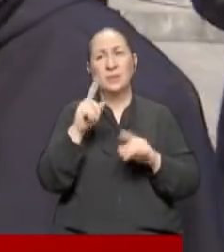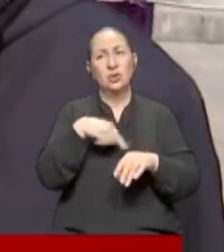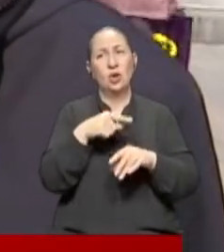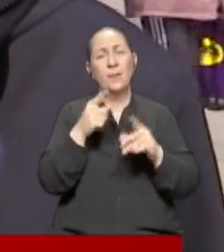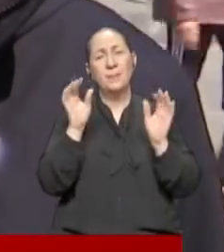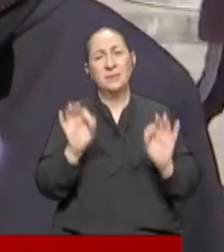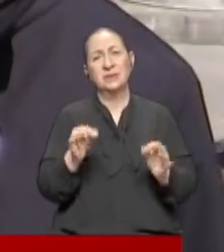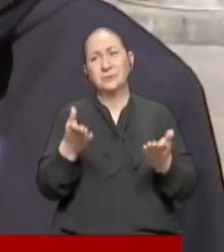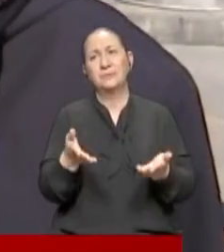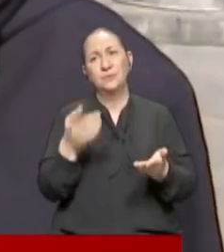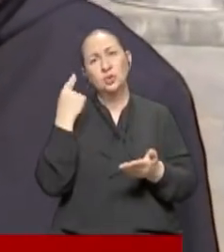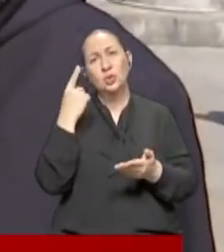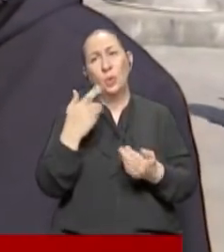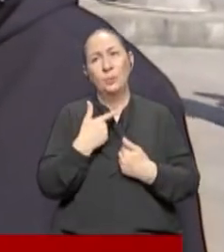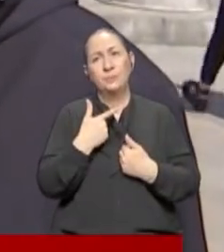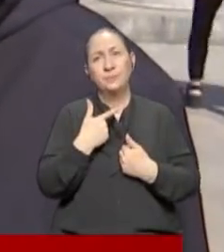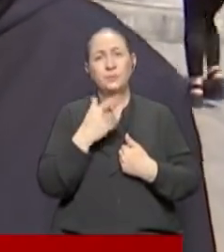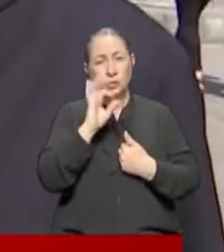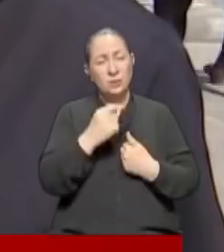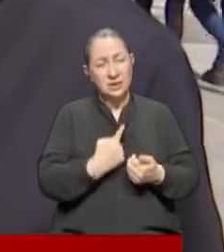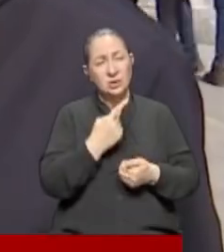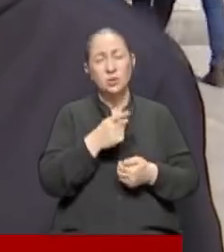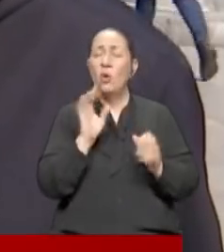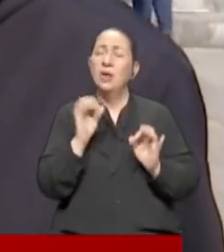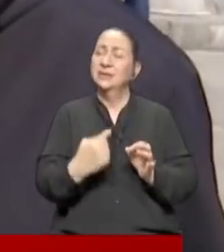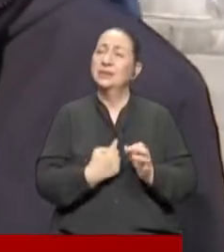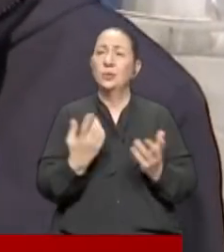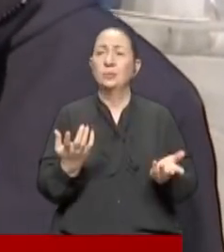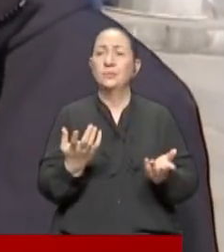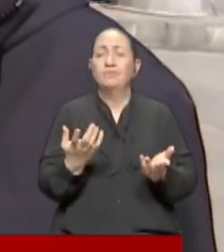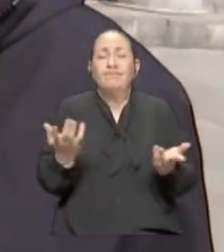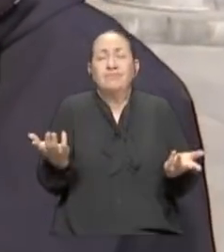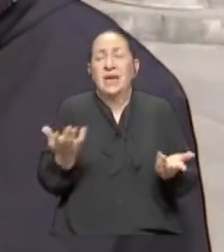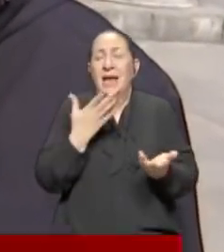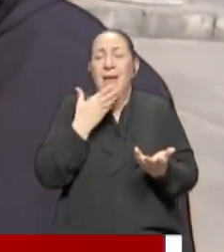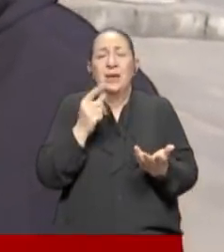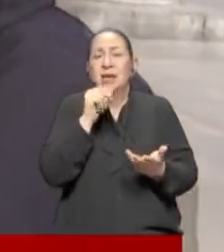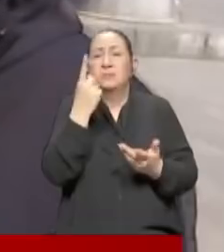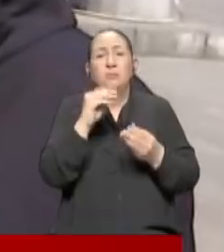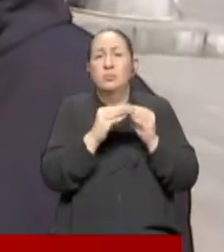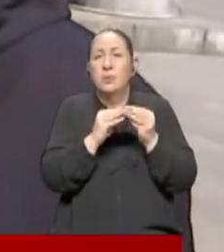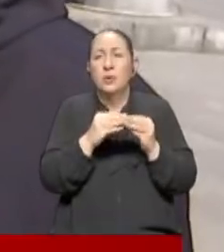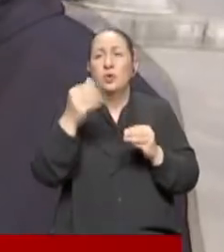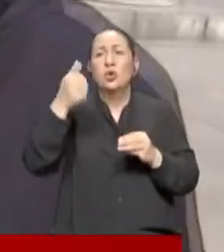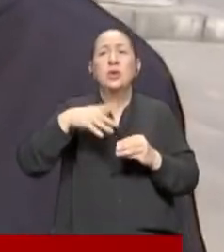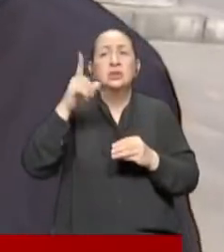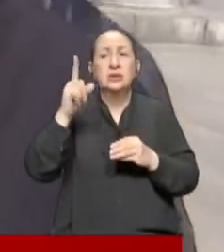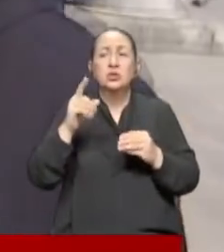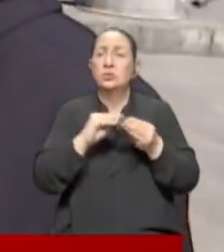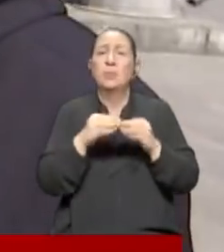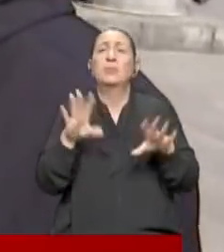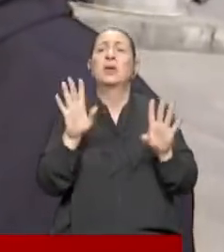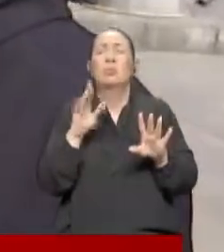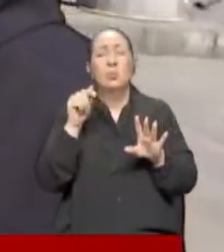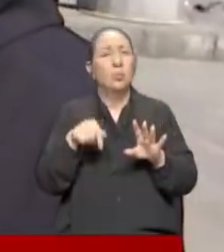döneme geldik diye düşünüyorum. Öyle mi hissediyorsun? Öyle hissediyorum. Yani emeklinin hiçbir sorunu yöneticilerin sorunu değil.